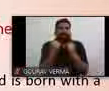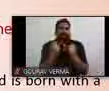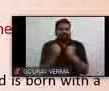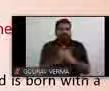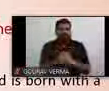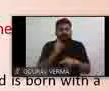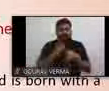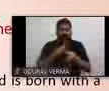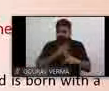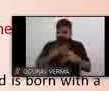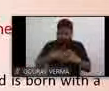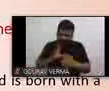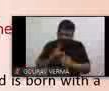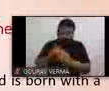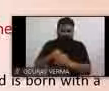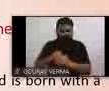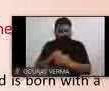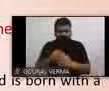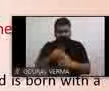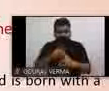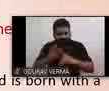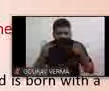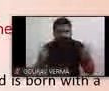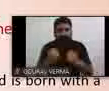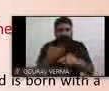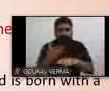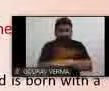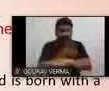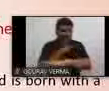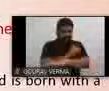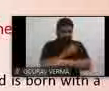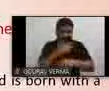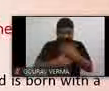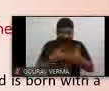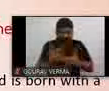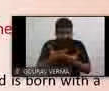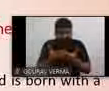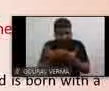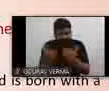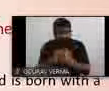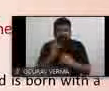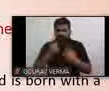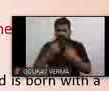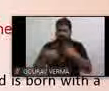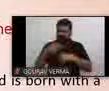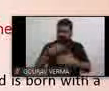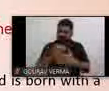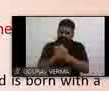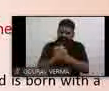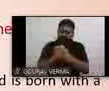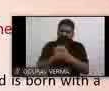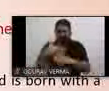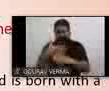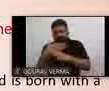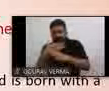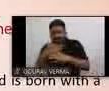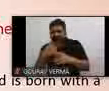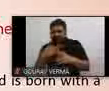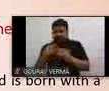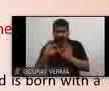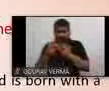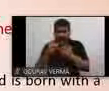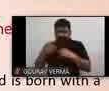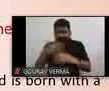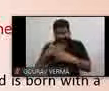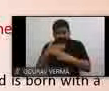इट विथ आवर अर्ली इंटरवेंशन सर्विसेज, इफ वी बिकम फ्रेंड, वी बिकम पार्टनर विद द फैमिली, देयर कम्स